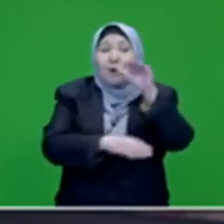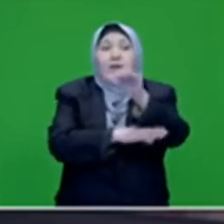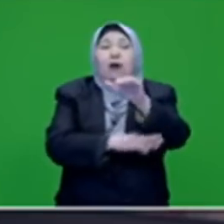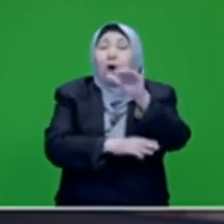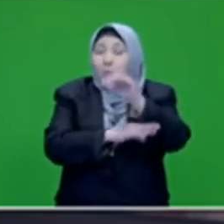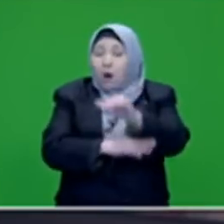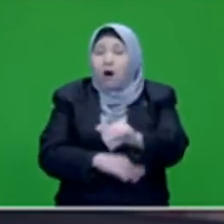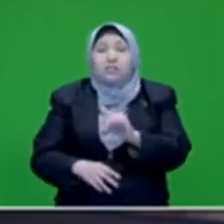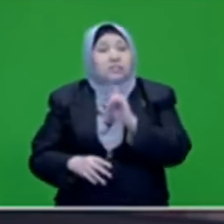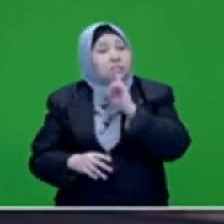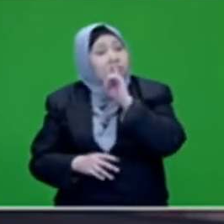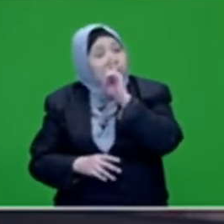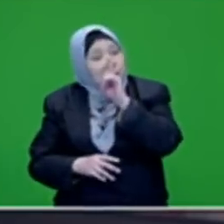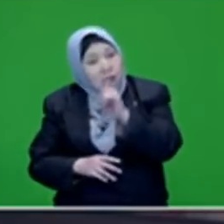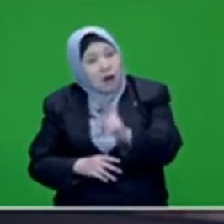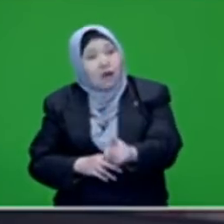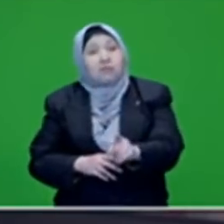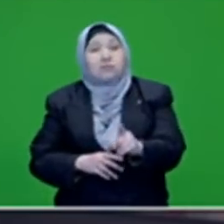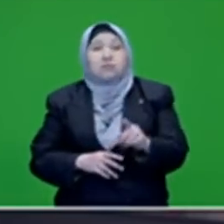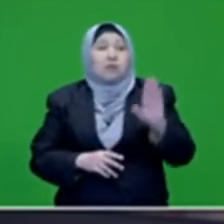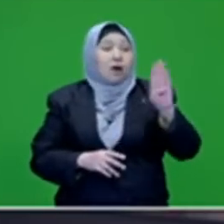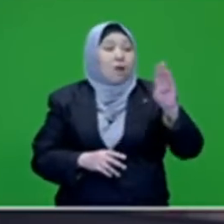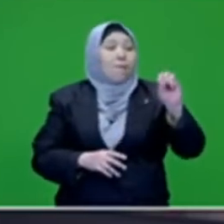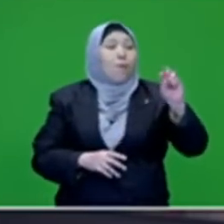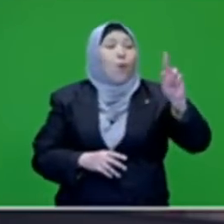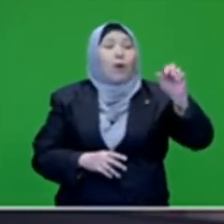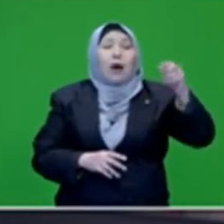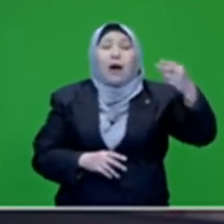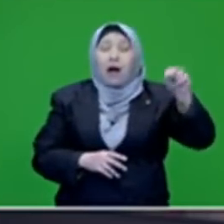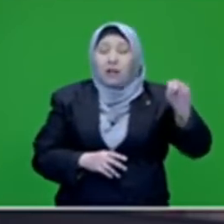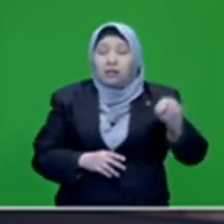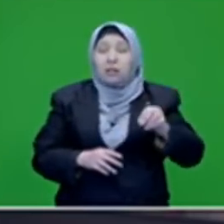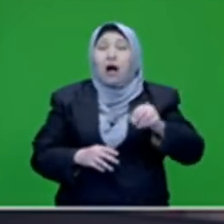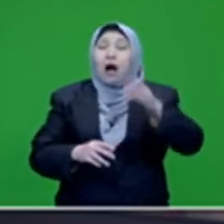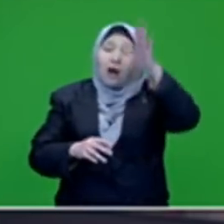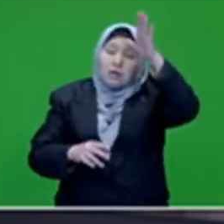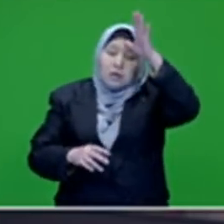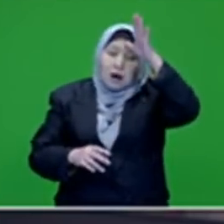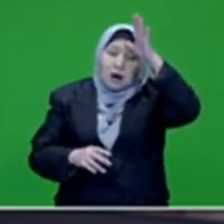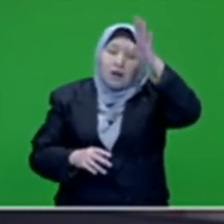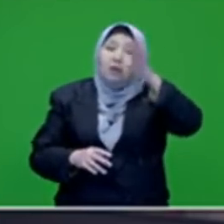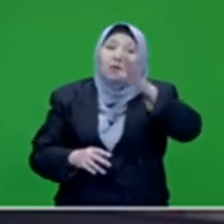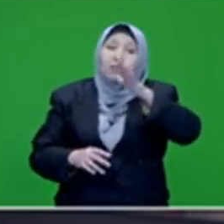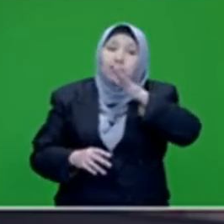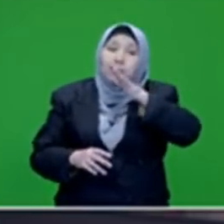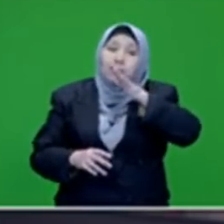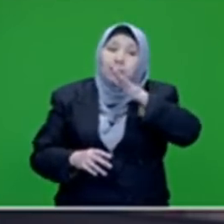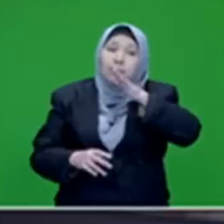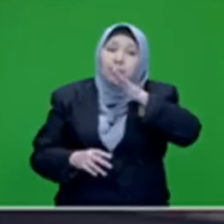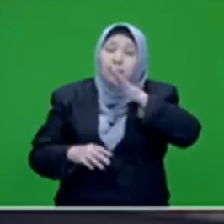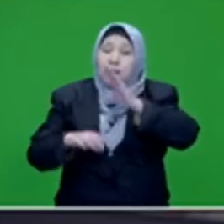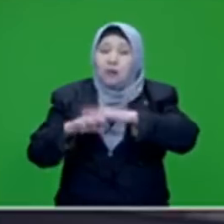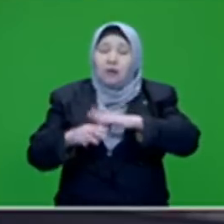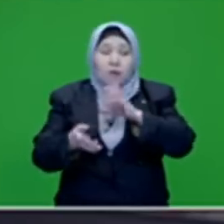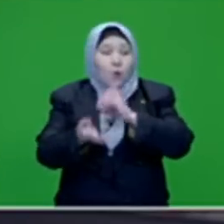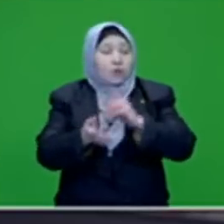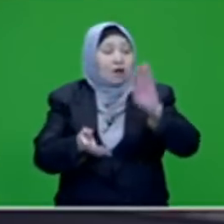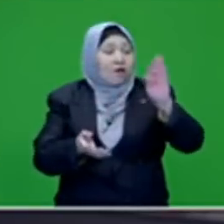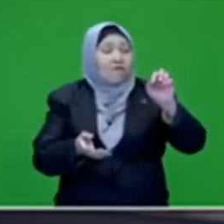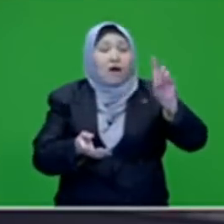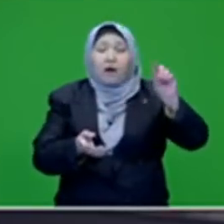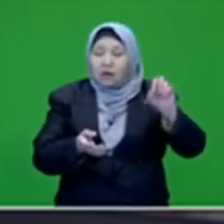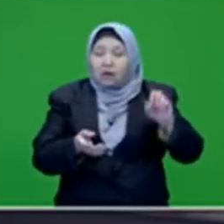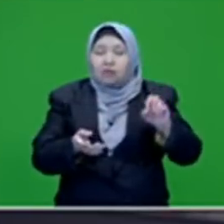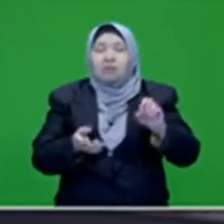sebenarnya istilah Burhan yang kita bincang tadi usahanya ayah dan ibu kepada Dr. Farid Rabi